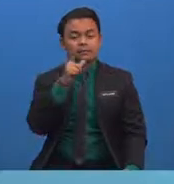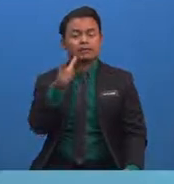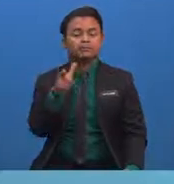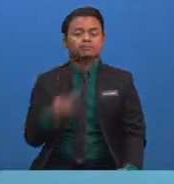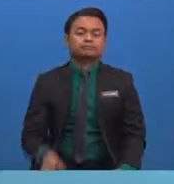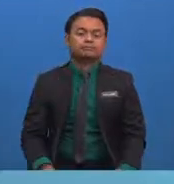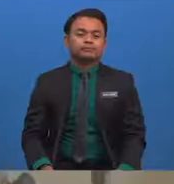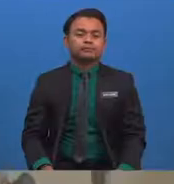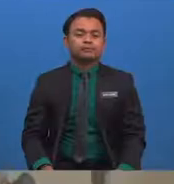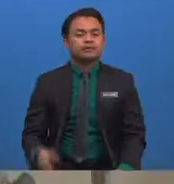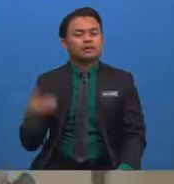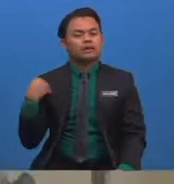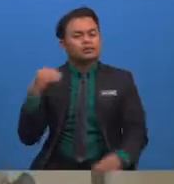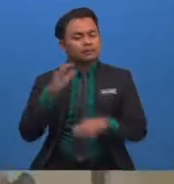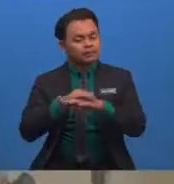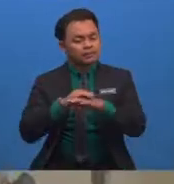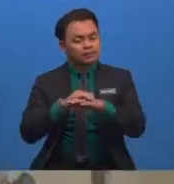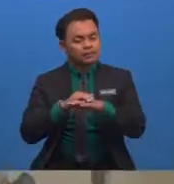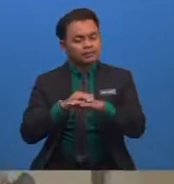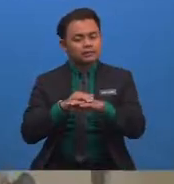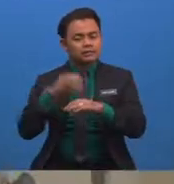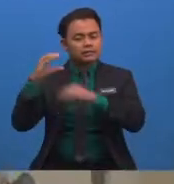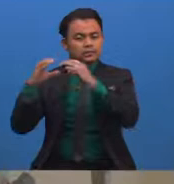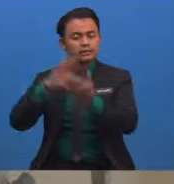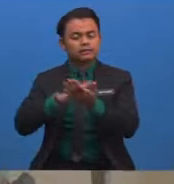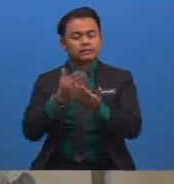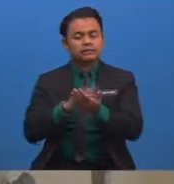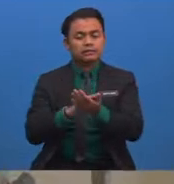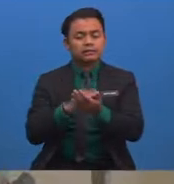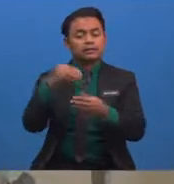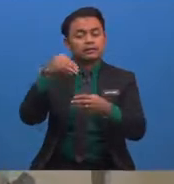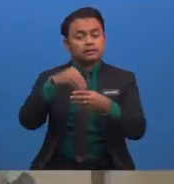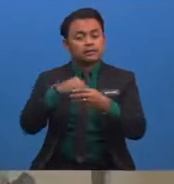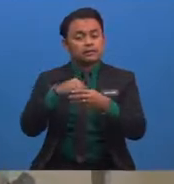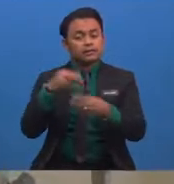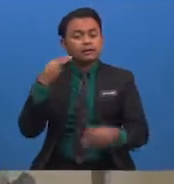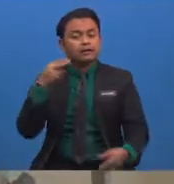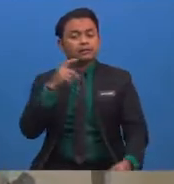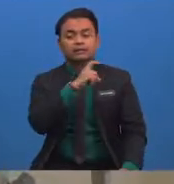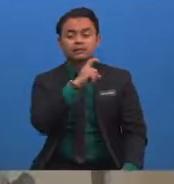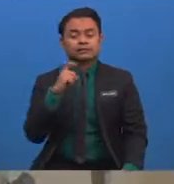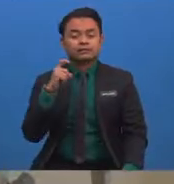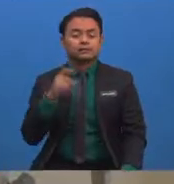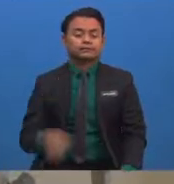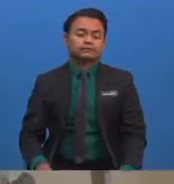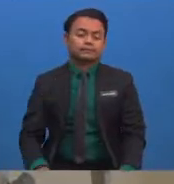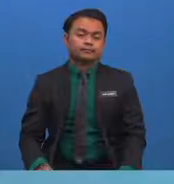Terdapat pelbagai teknik memasak di dalam kategori kaedah haba kering. Antaranya